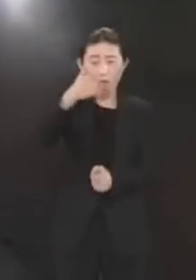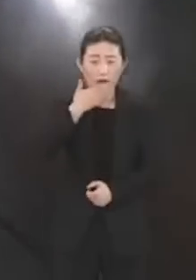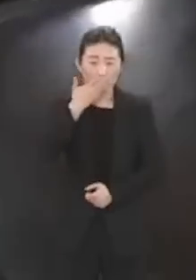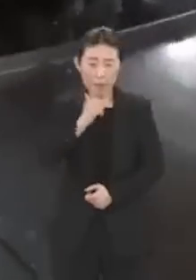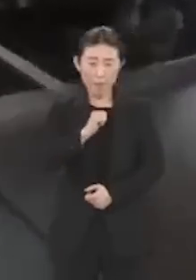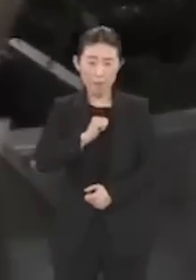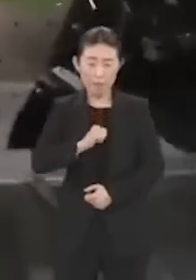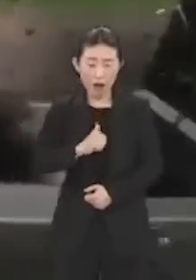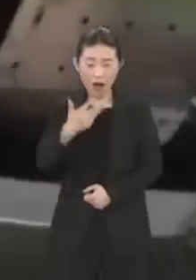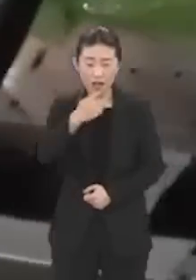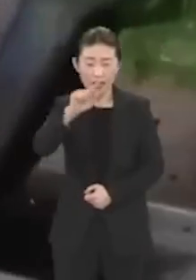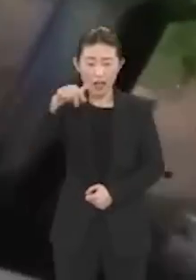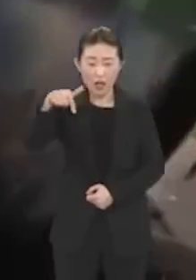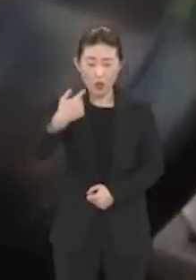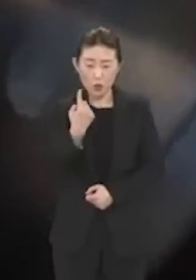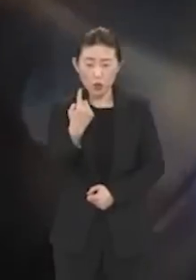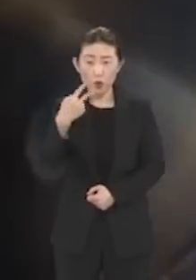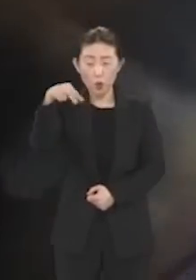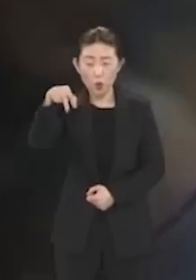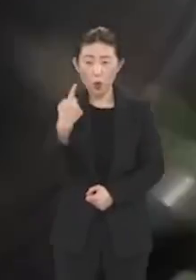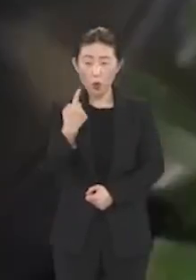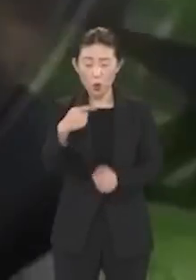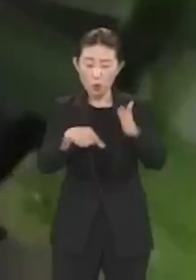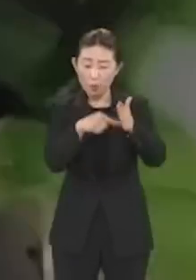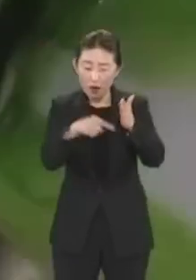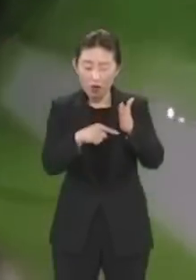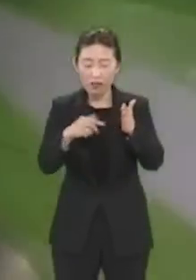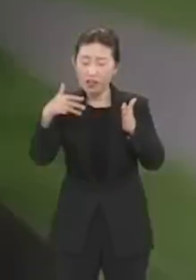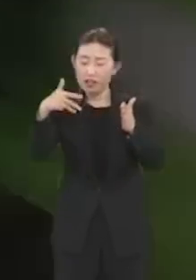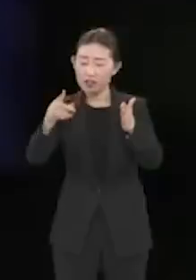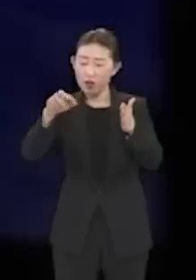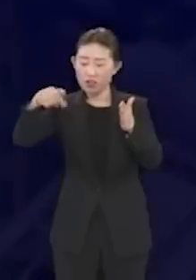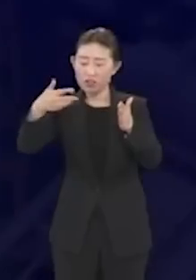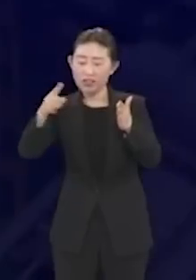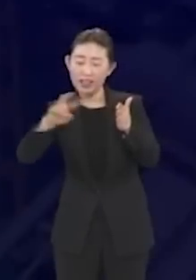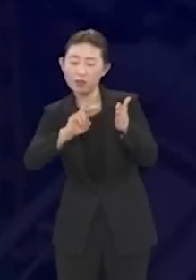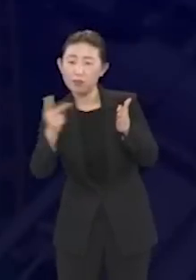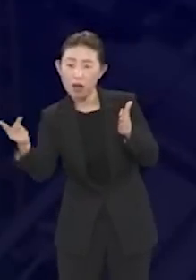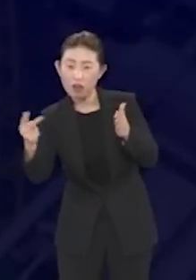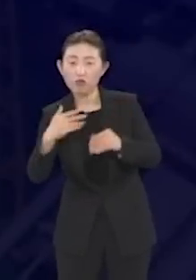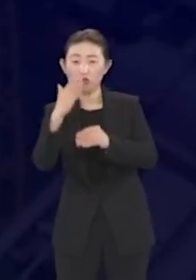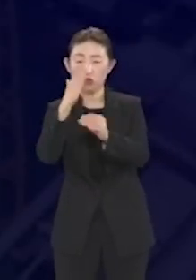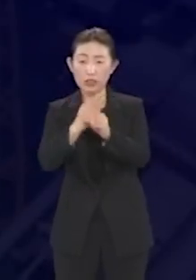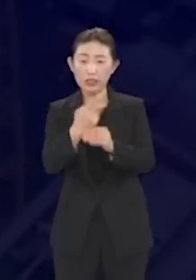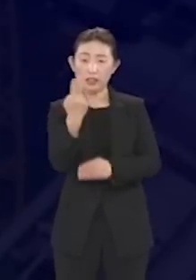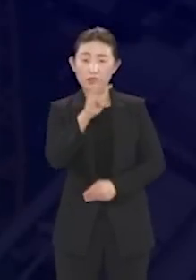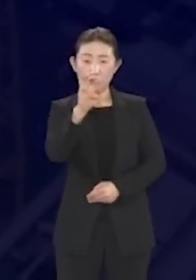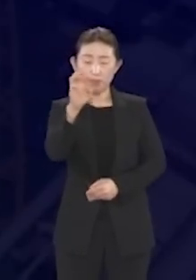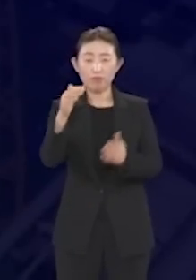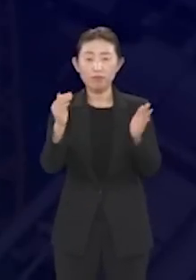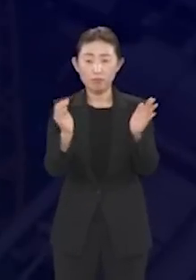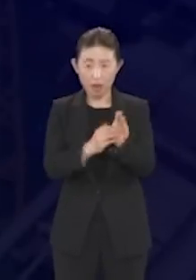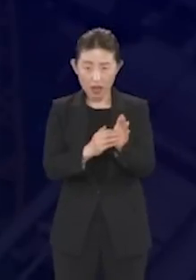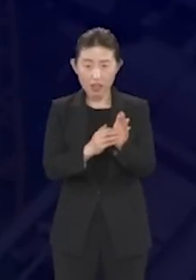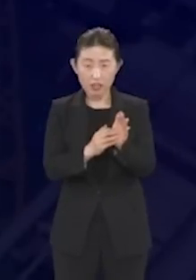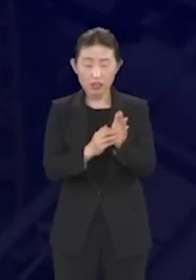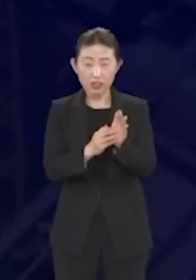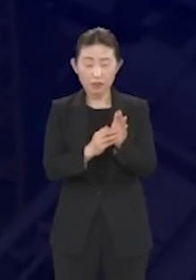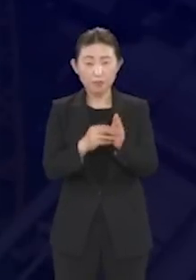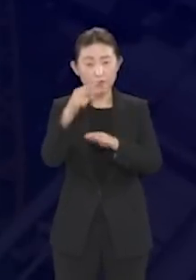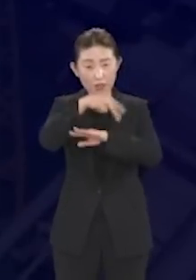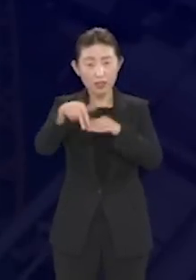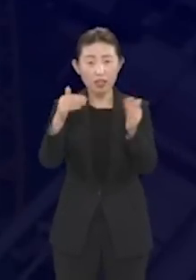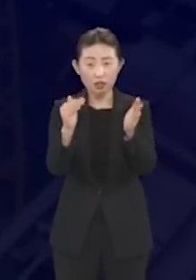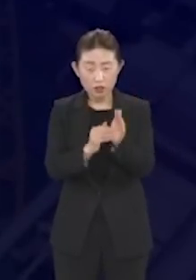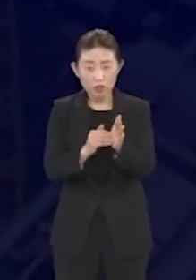있도록 탄소 내벽을 텅스텐으로 교체하는 작업이 진행 중입니다 이후 2030년까지 개념 설계를 마치고